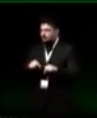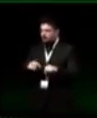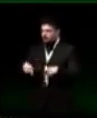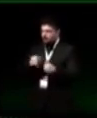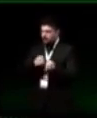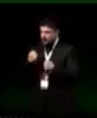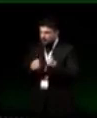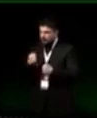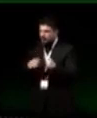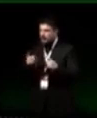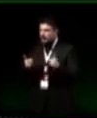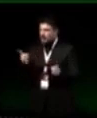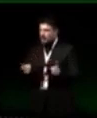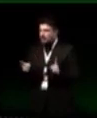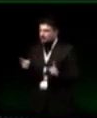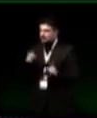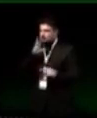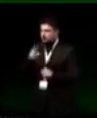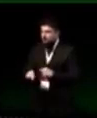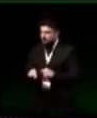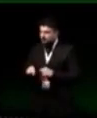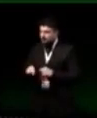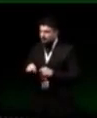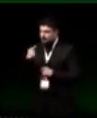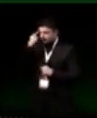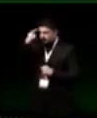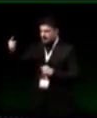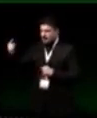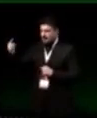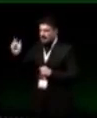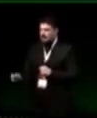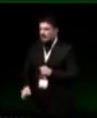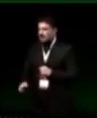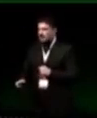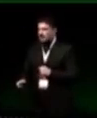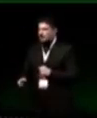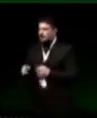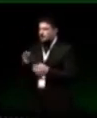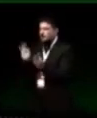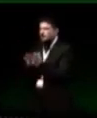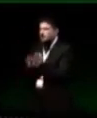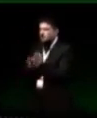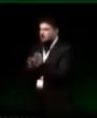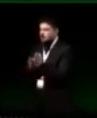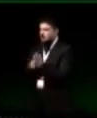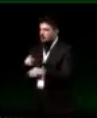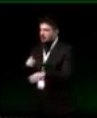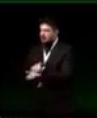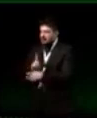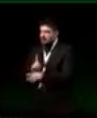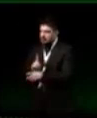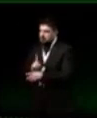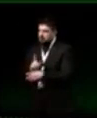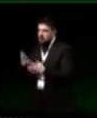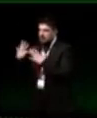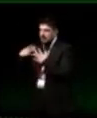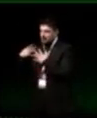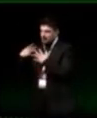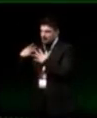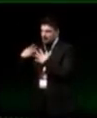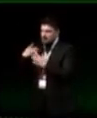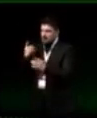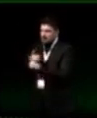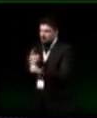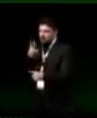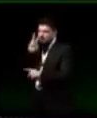nostro compito è dire come la nostra idea d'Italia, fedele al principio del Partito Democratico di 10 anni fa, sarà in grado di prevedere,